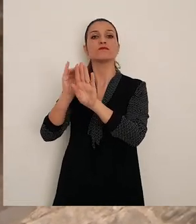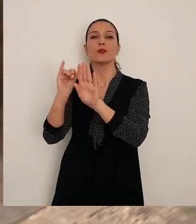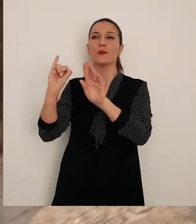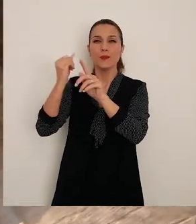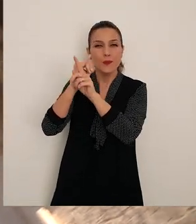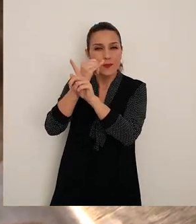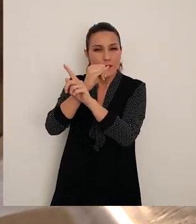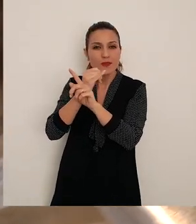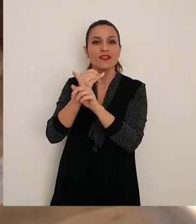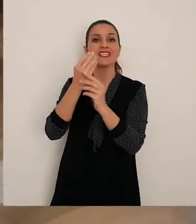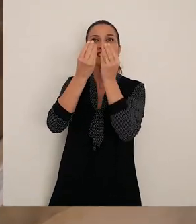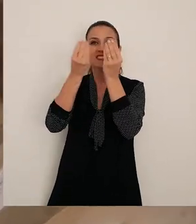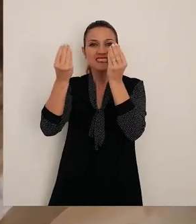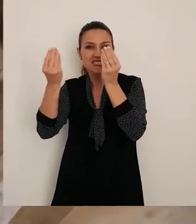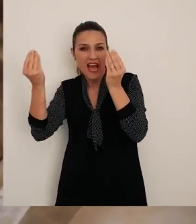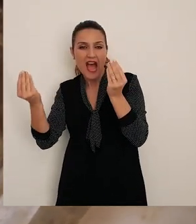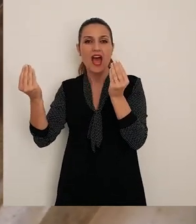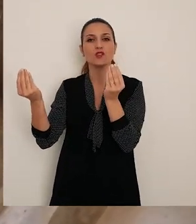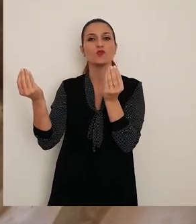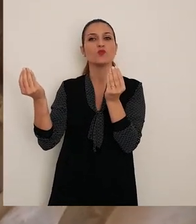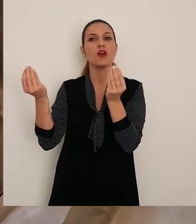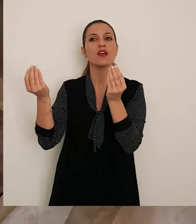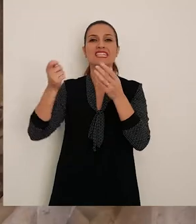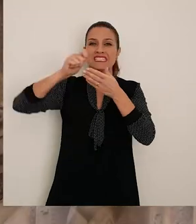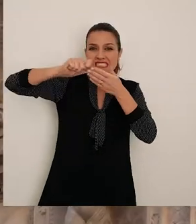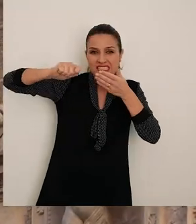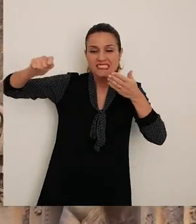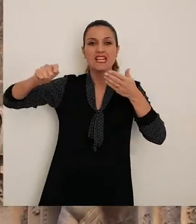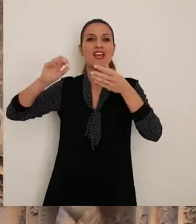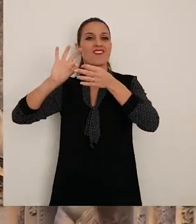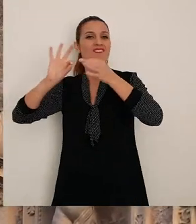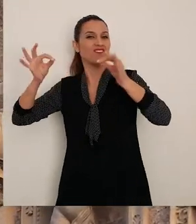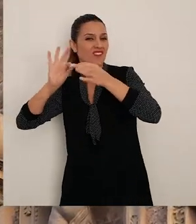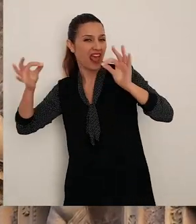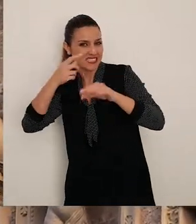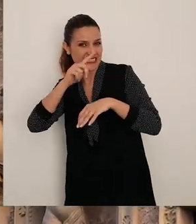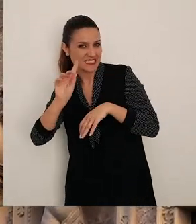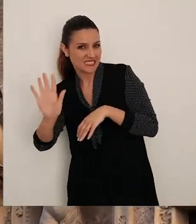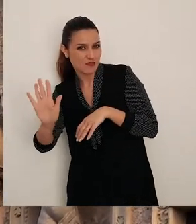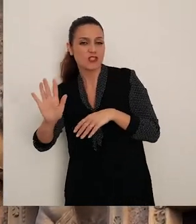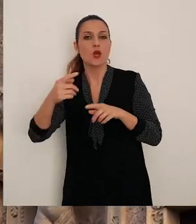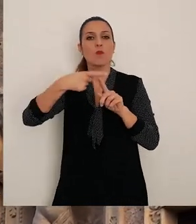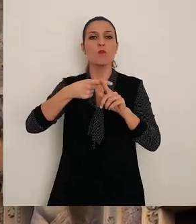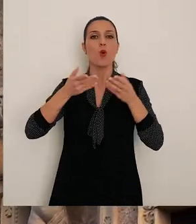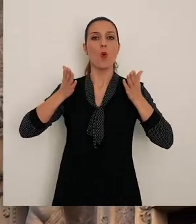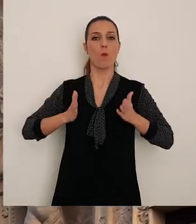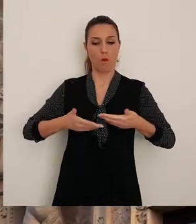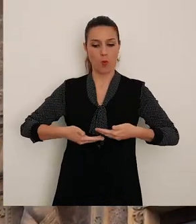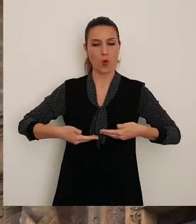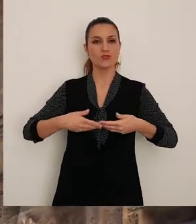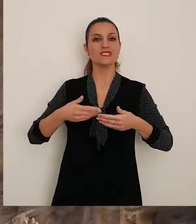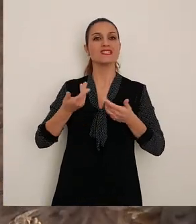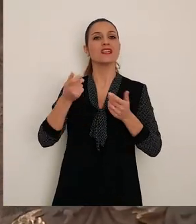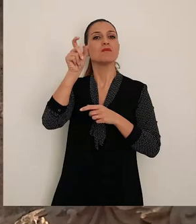La facciata fu adornata con una serie di statue allegoriche, accompagnate da iscrizioni, aforismi, motti e busti di grandi personaggi